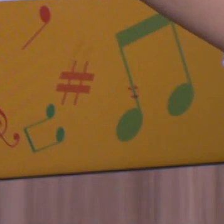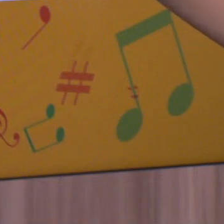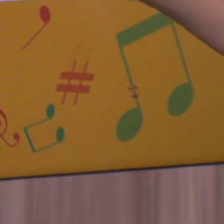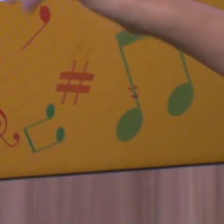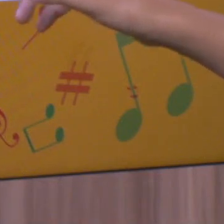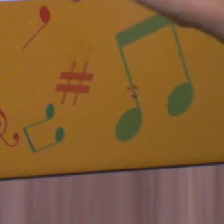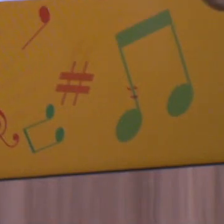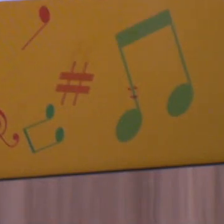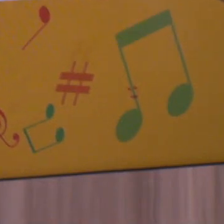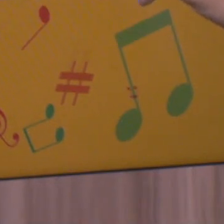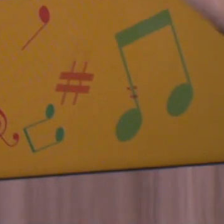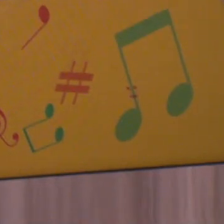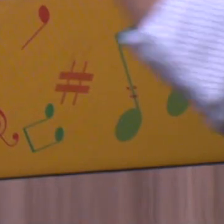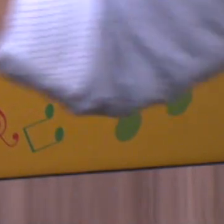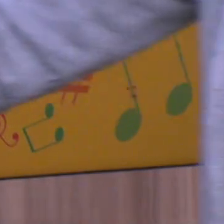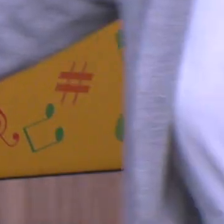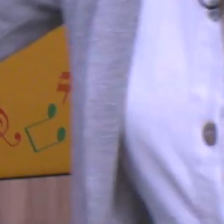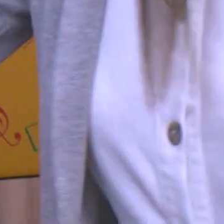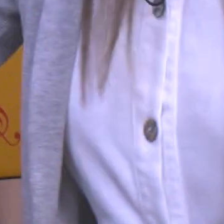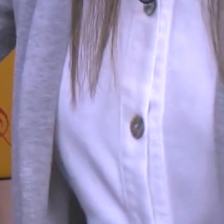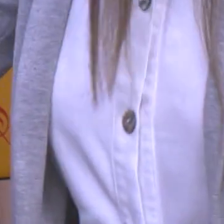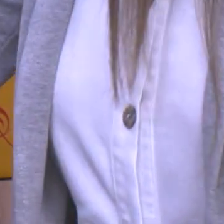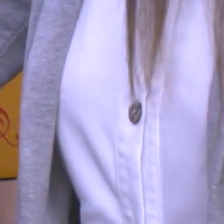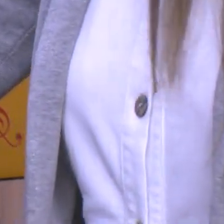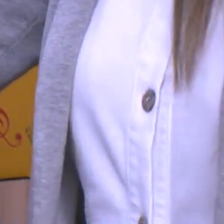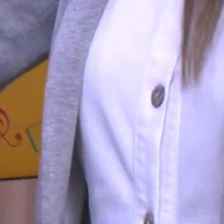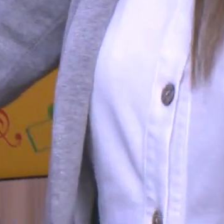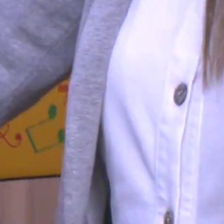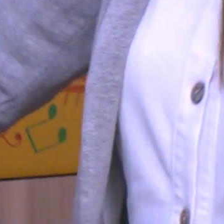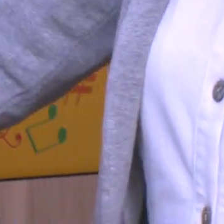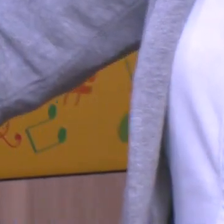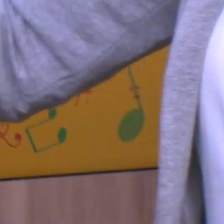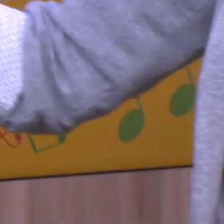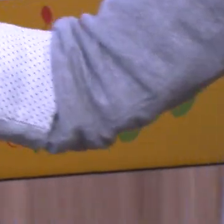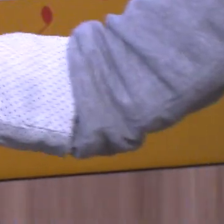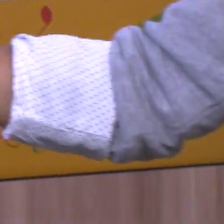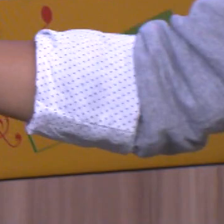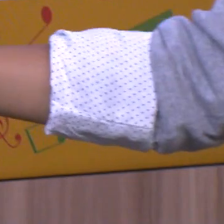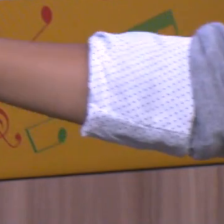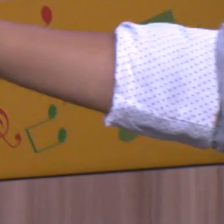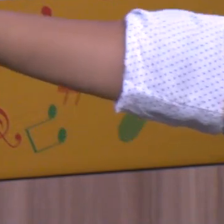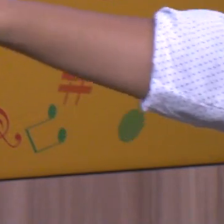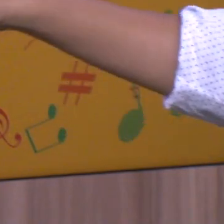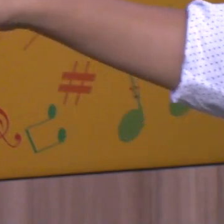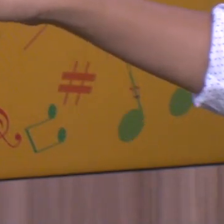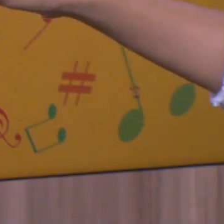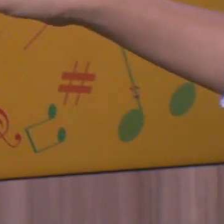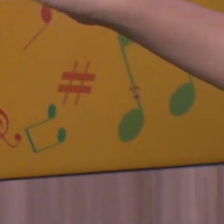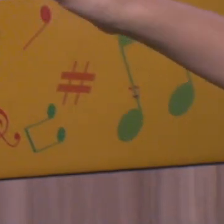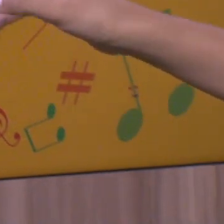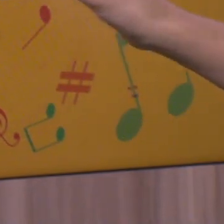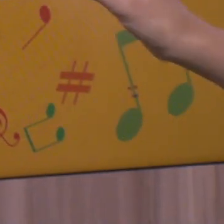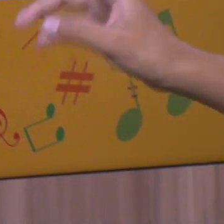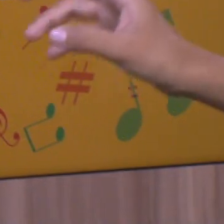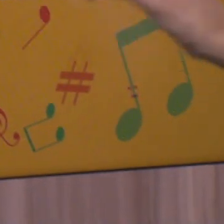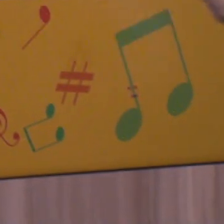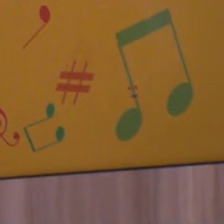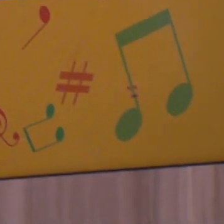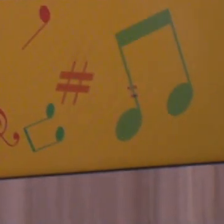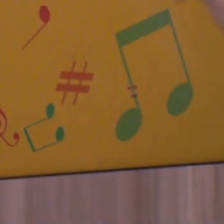la, sol, mi. Do, ré, mi, sol, ré, mi,